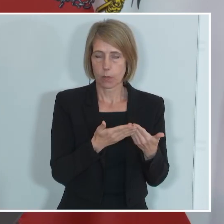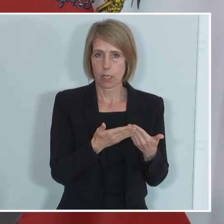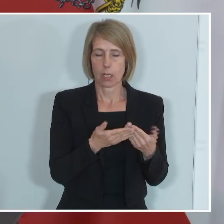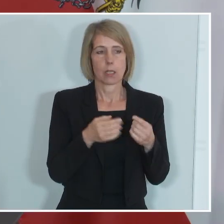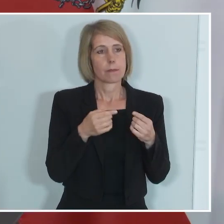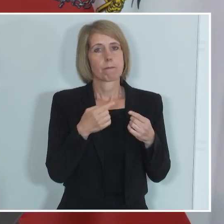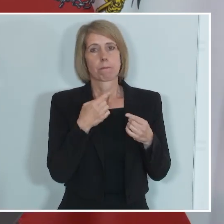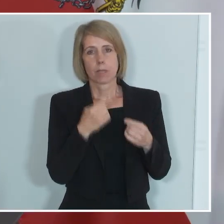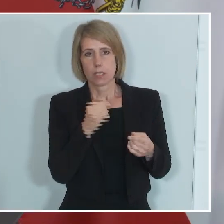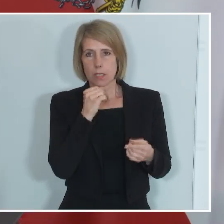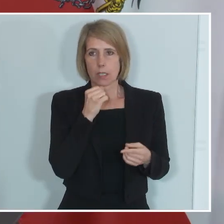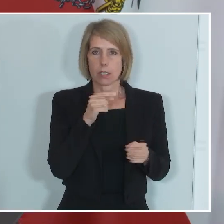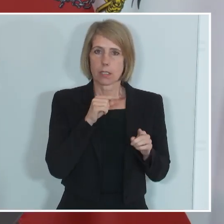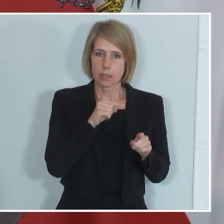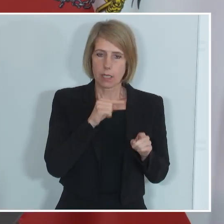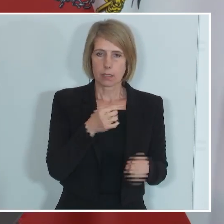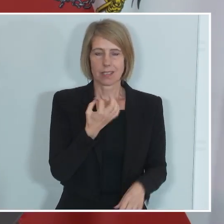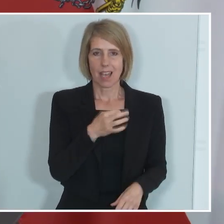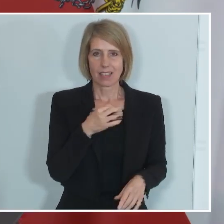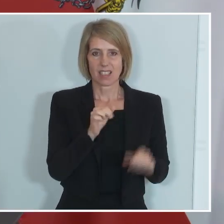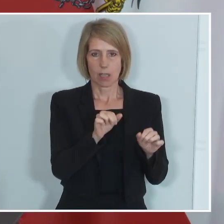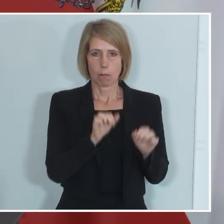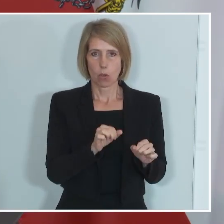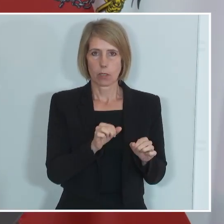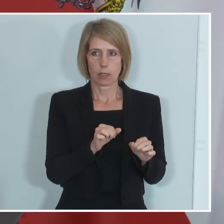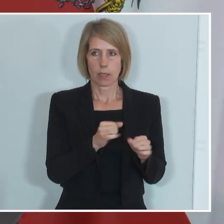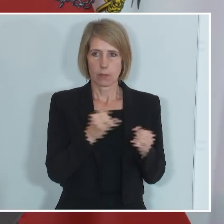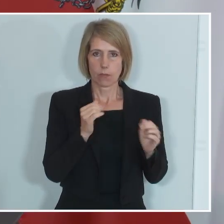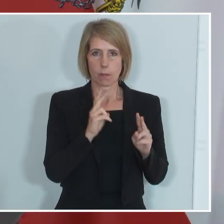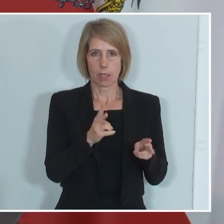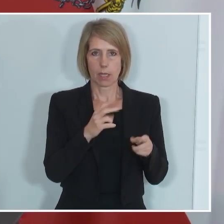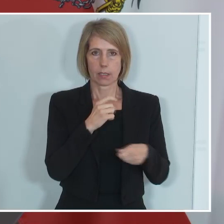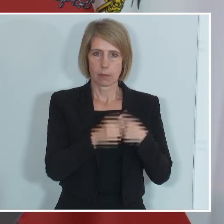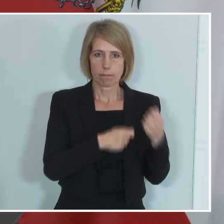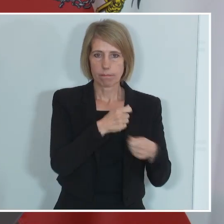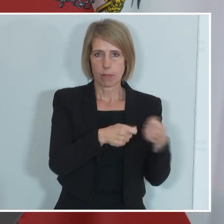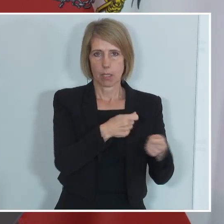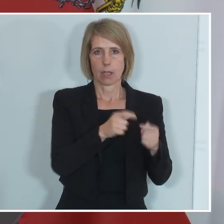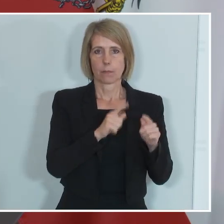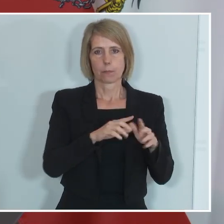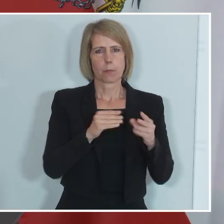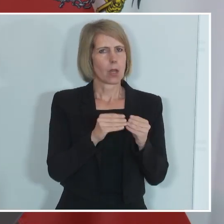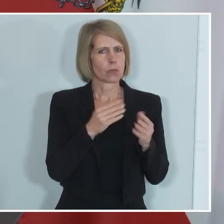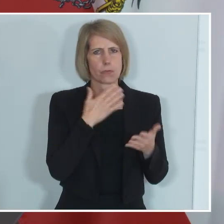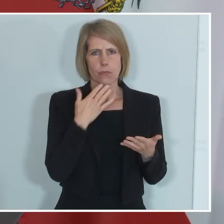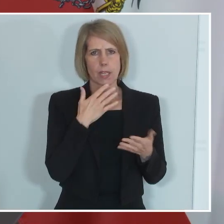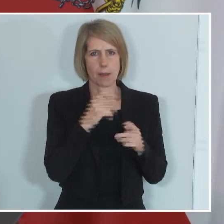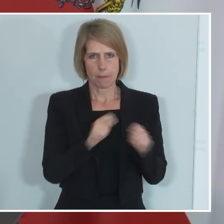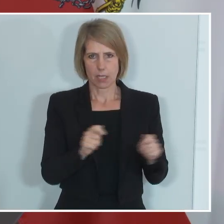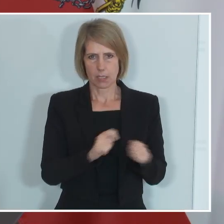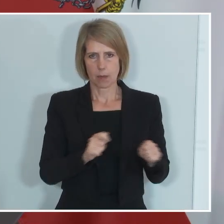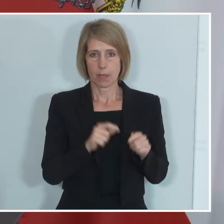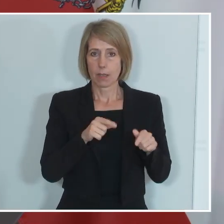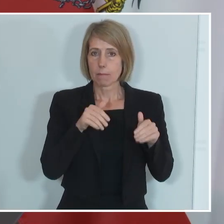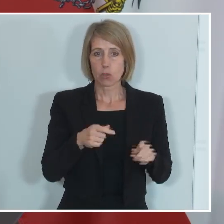dass es jetzt die einzige Möglichkeit, dem zu begegnen. Aber ich glaube, es braucht ein Bündel an Maßnahmen und es ist auch zu prüfen. Und ich finde es